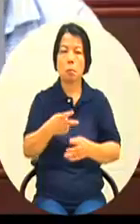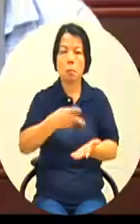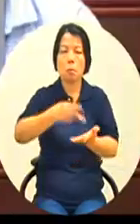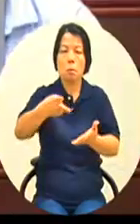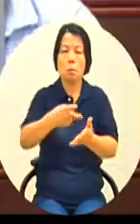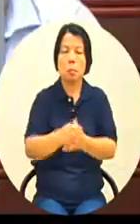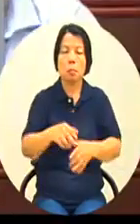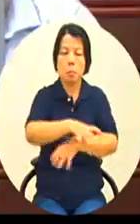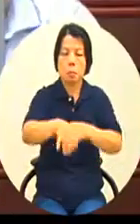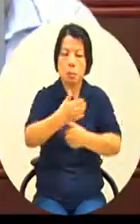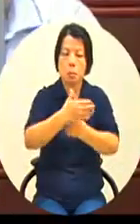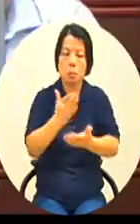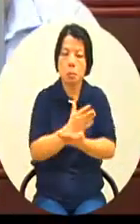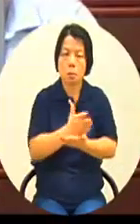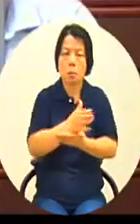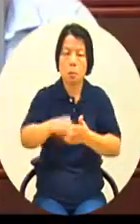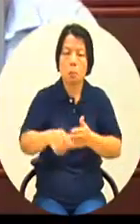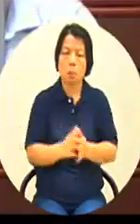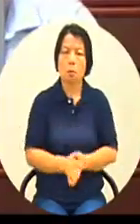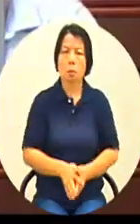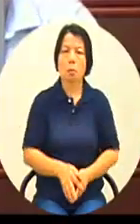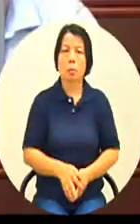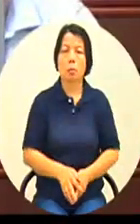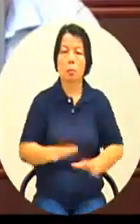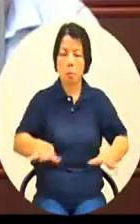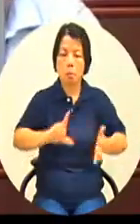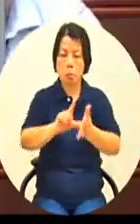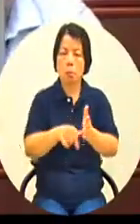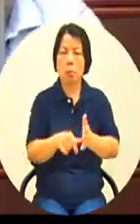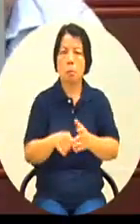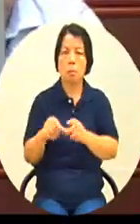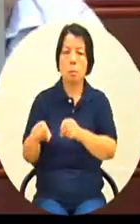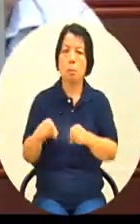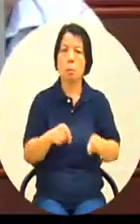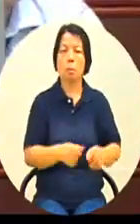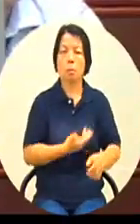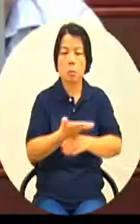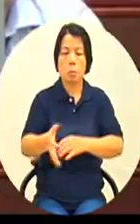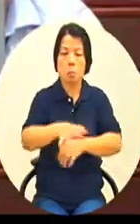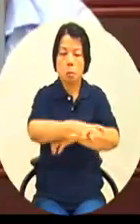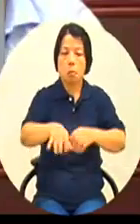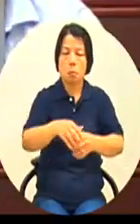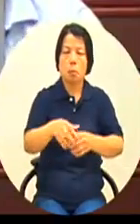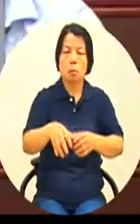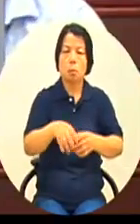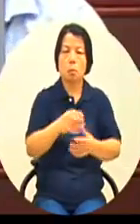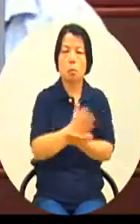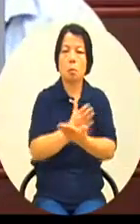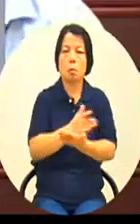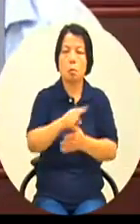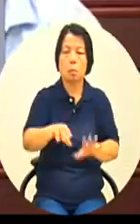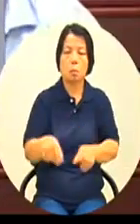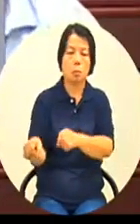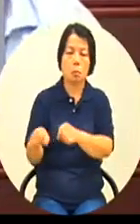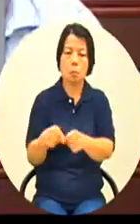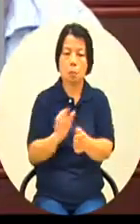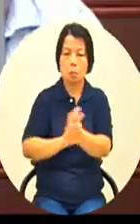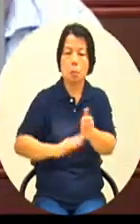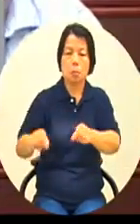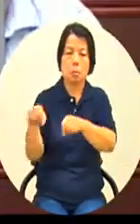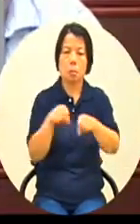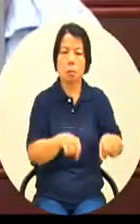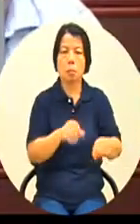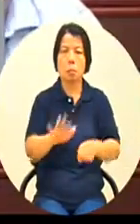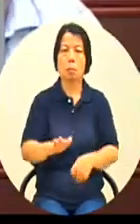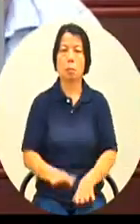完成，啊，才进入到二阶环评，所以伊的时间上变成去有环境影响评估去拖刷掉。 我呢